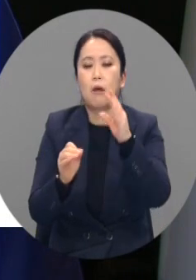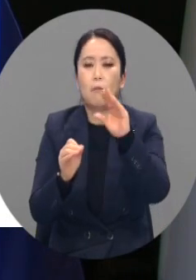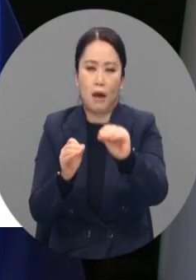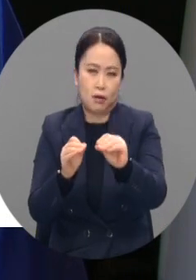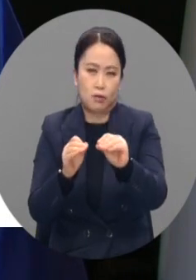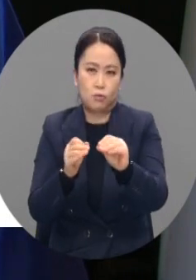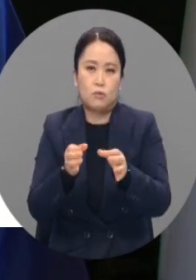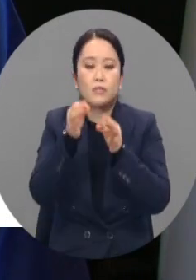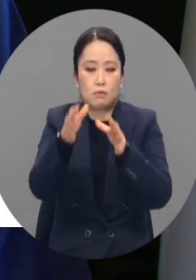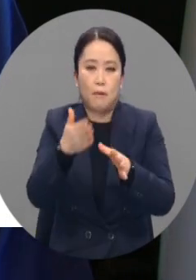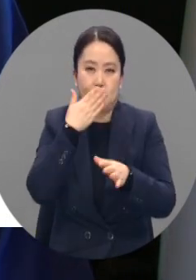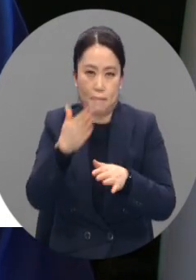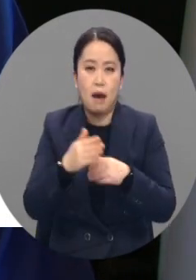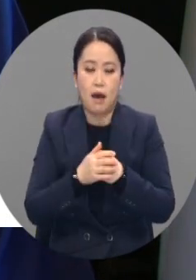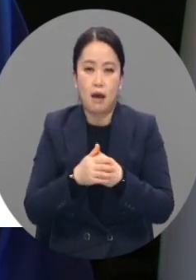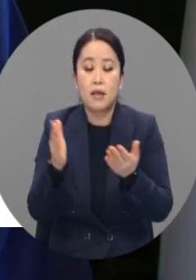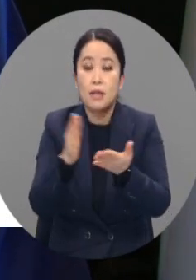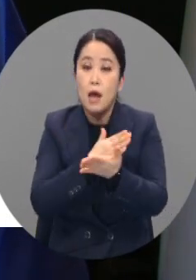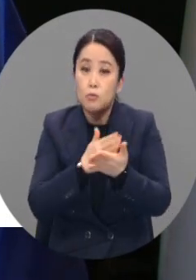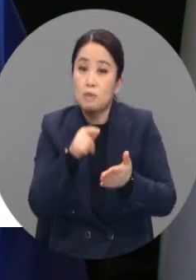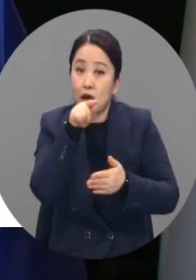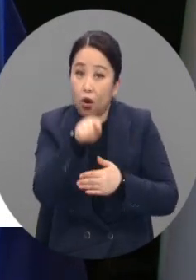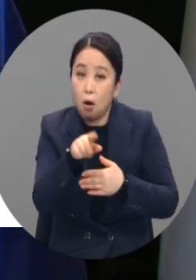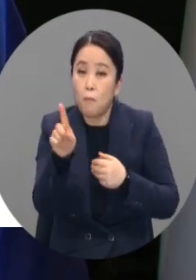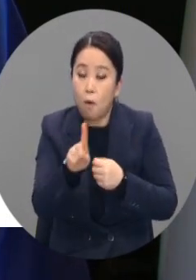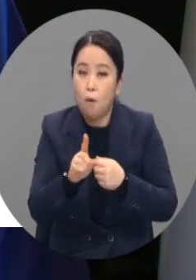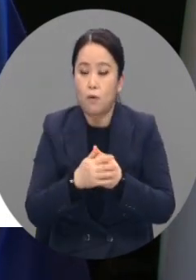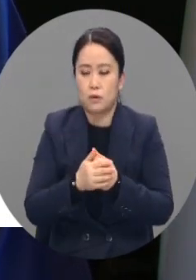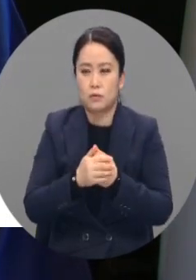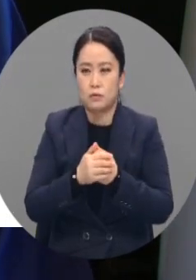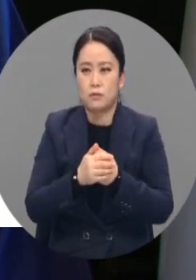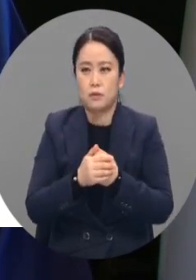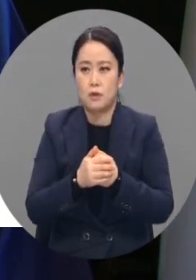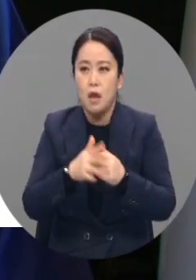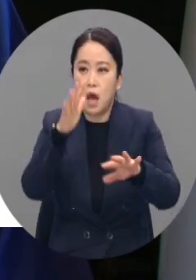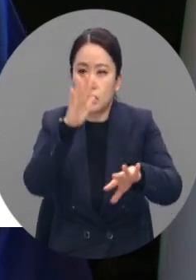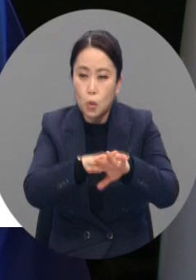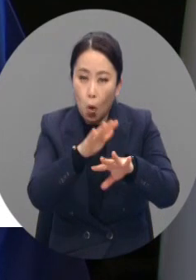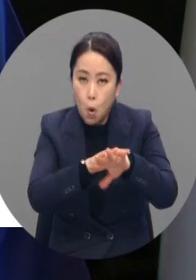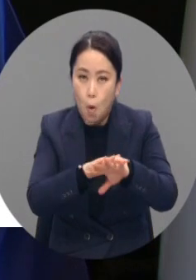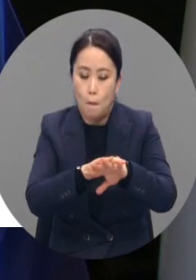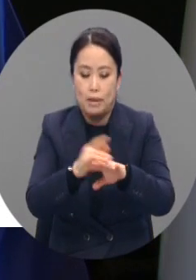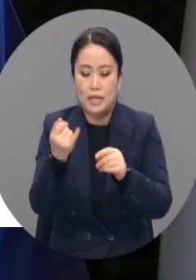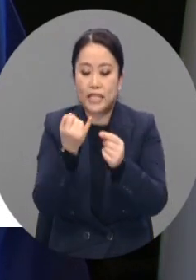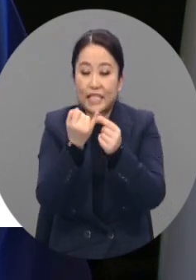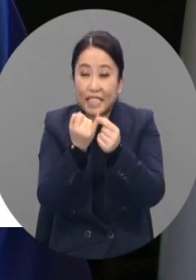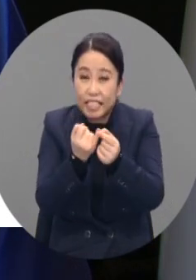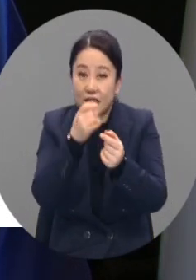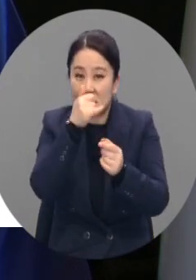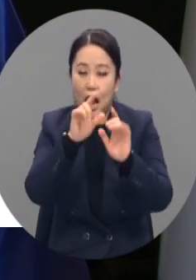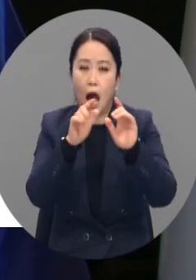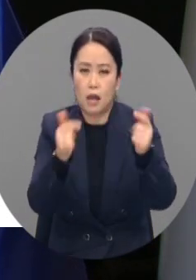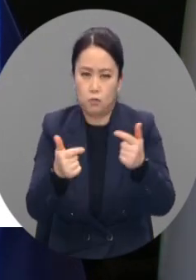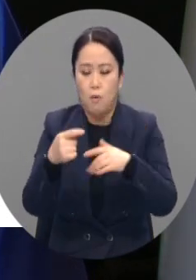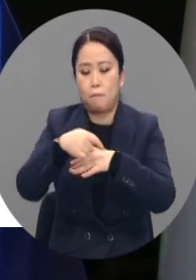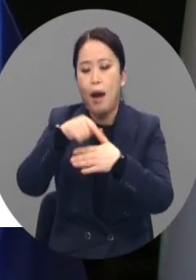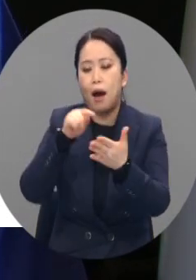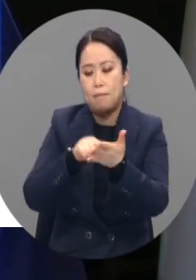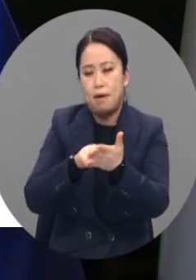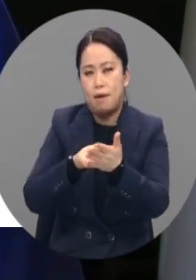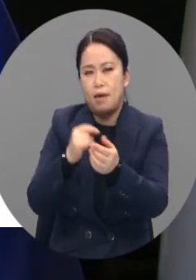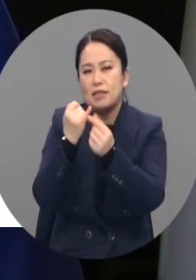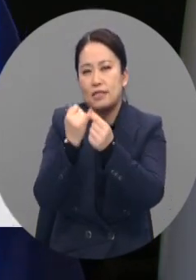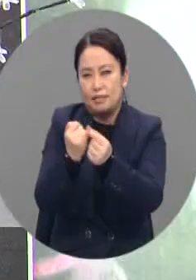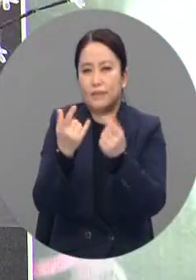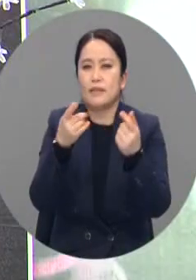있어요. 나눔이라는 것은 논에 밭에 씨가 있는 게 아니고 마음에 씨가